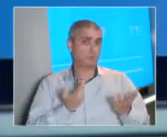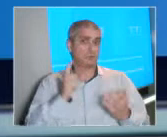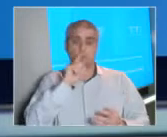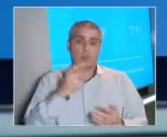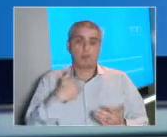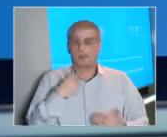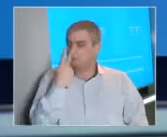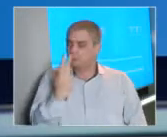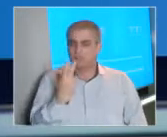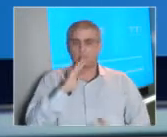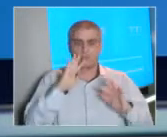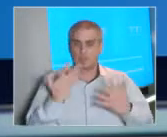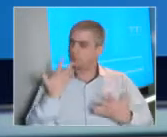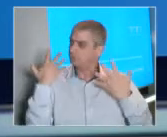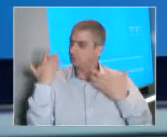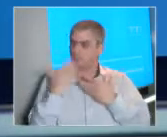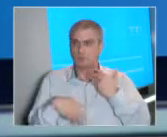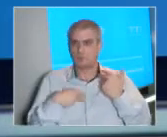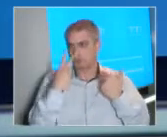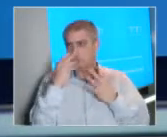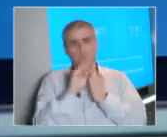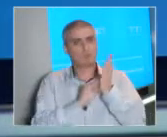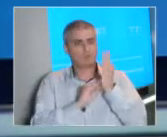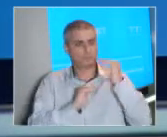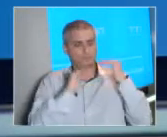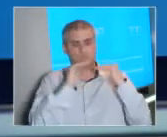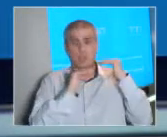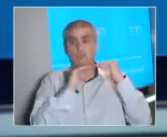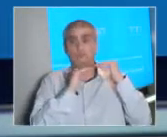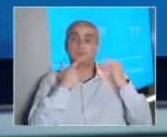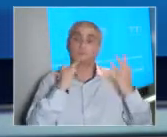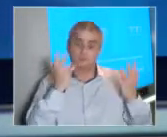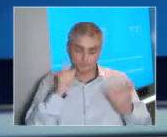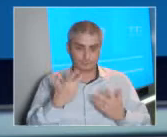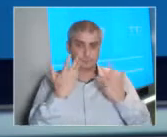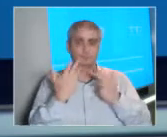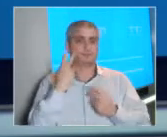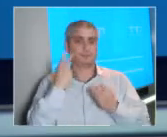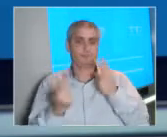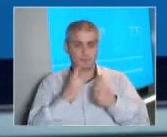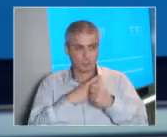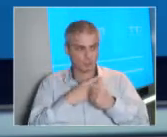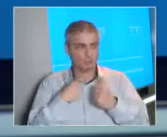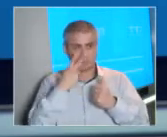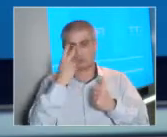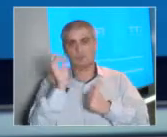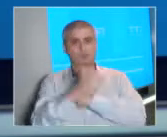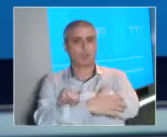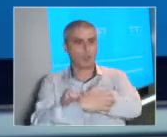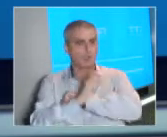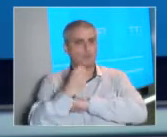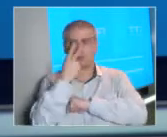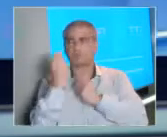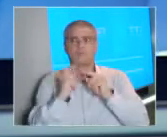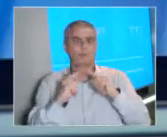להיות שאנחנו מסתכלים על העשור האחרון, ואנחנו רואים נתונים השוואתיים. אז כן, יש את מספר המיטות, ואנחנו רואים שיעורי עוני, אבל אנחנו גם